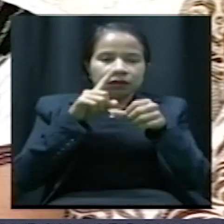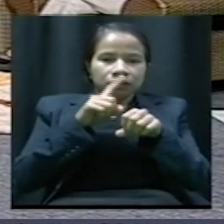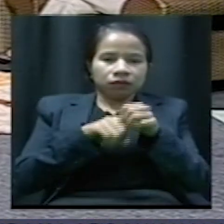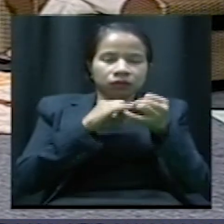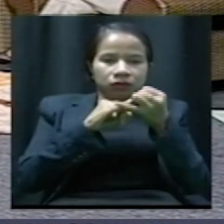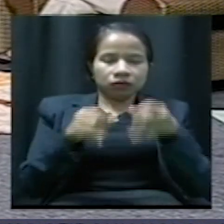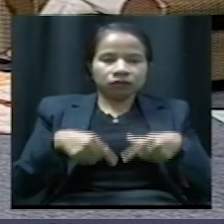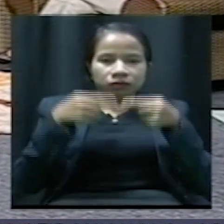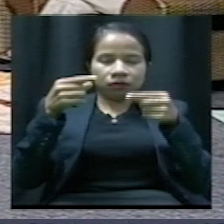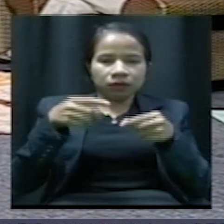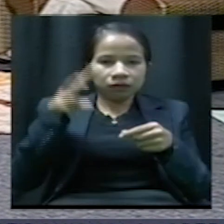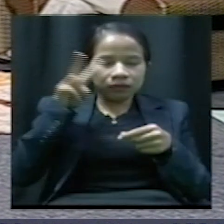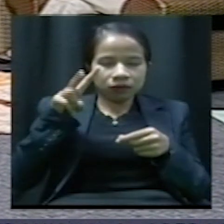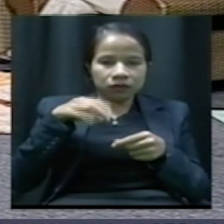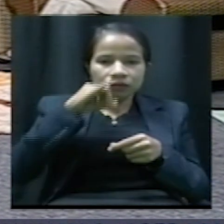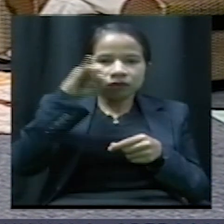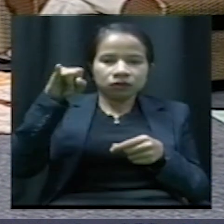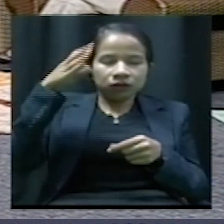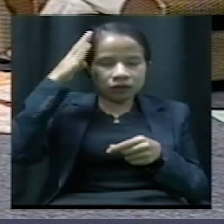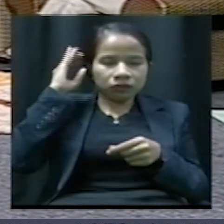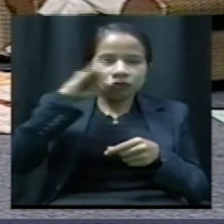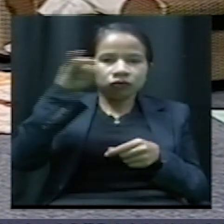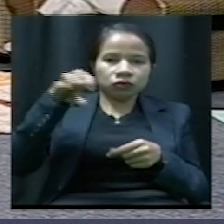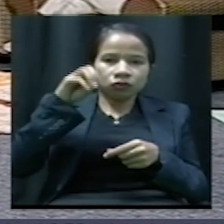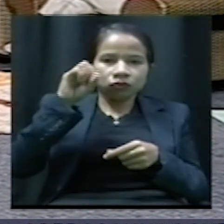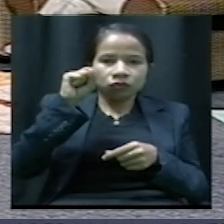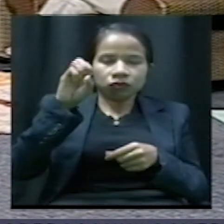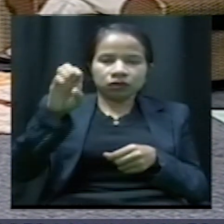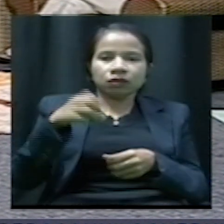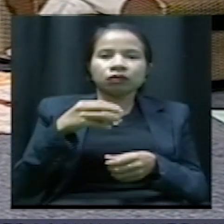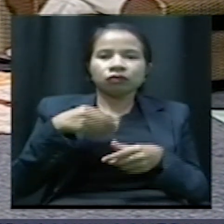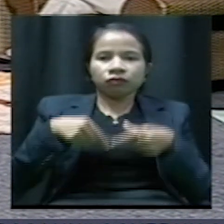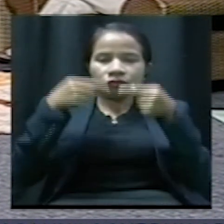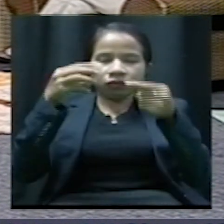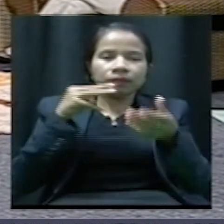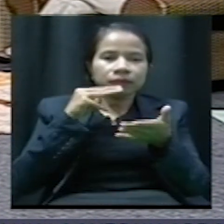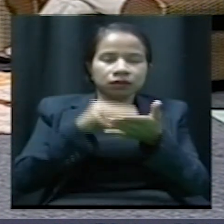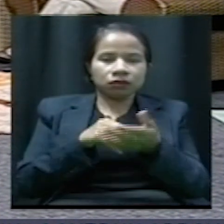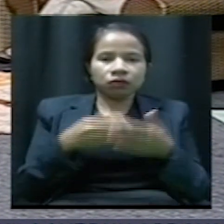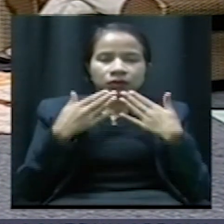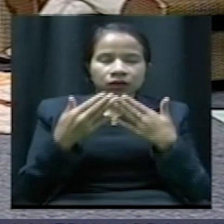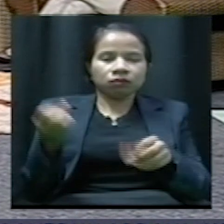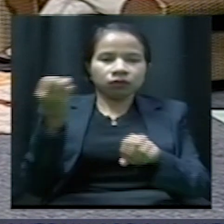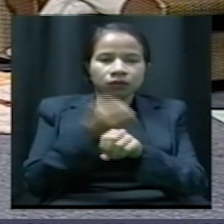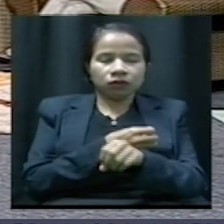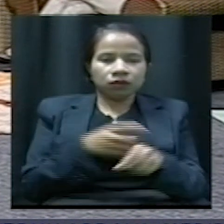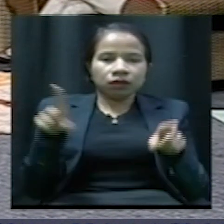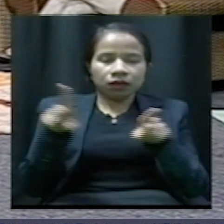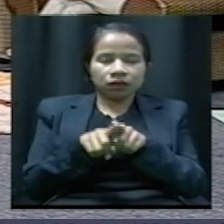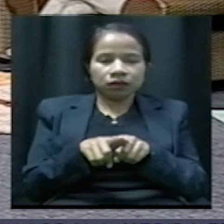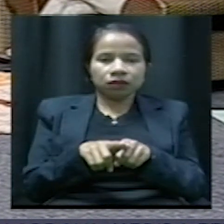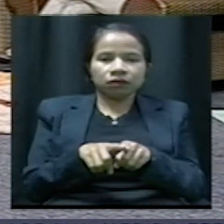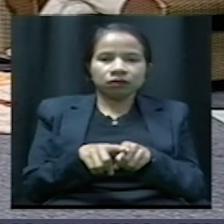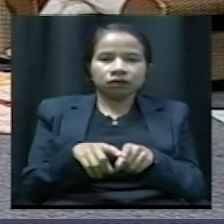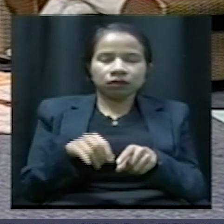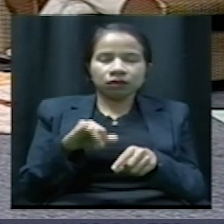senior pesquisador Zuze atu fo mensajing idarua ya. Yeah. Ya, obrigado ba oportunidade. Mudar ansa uno dia